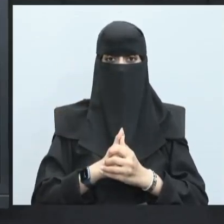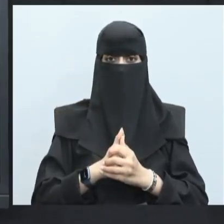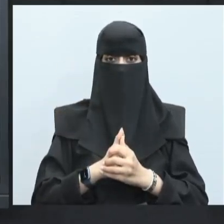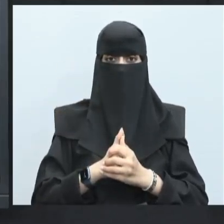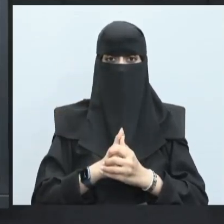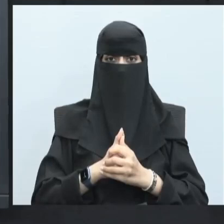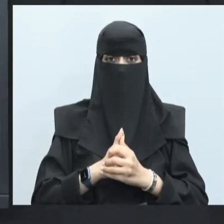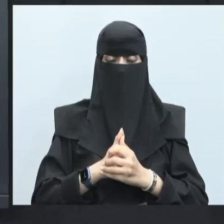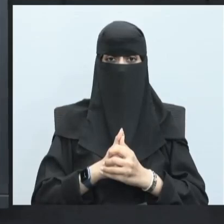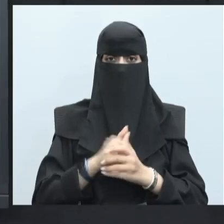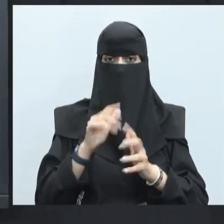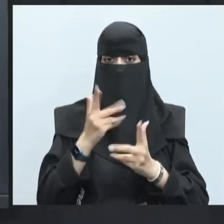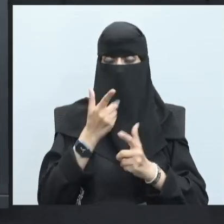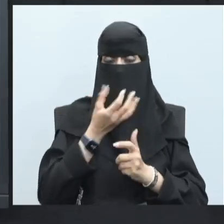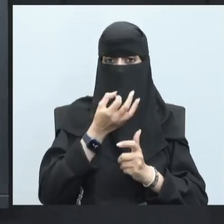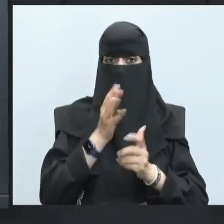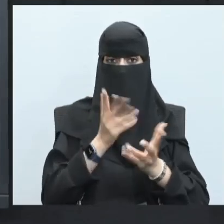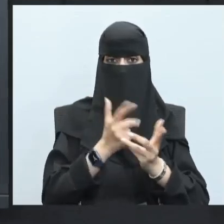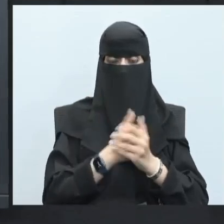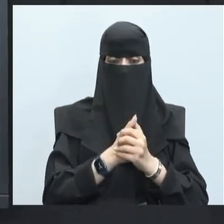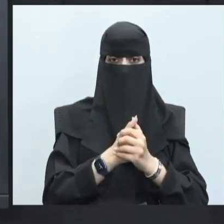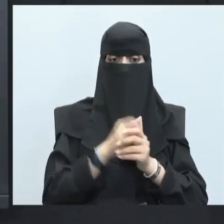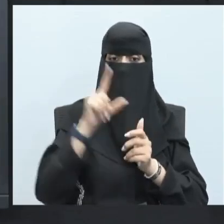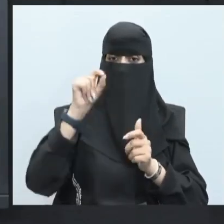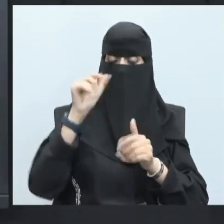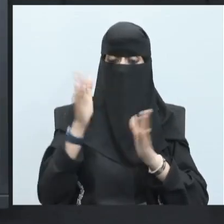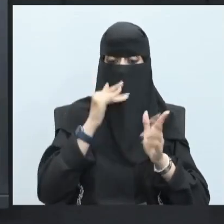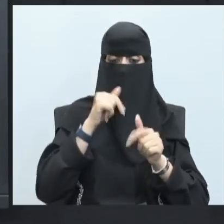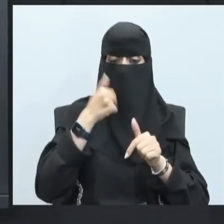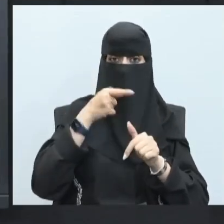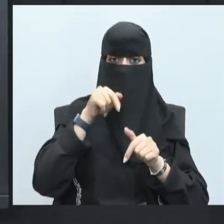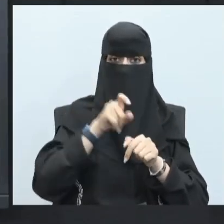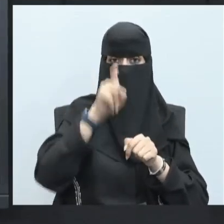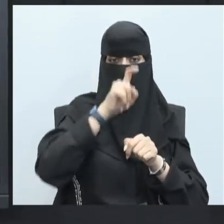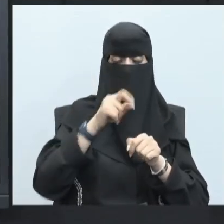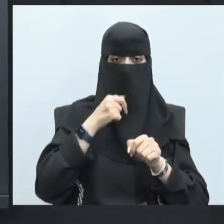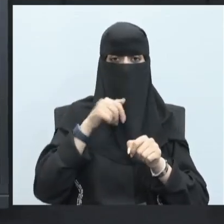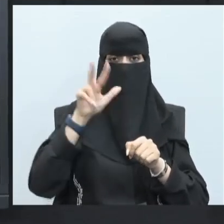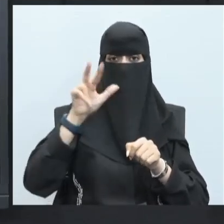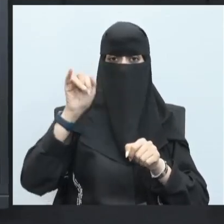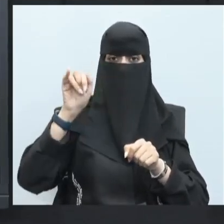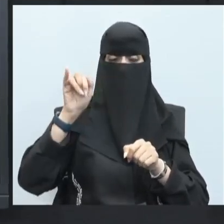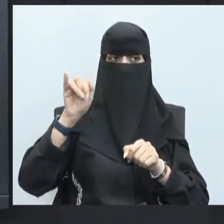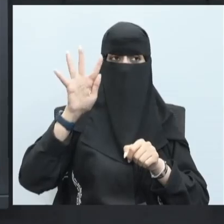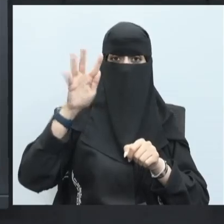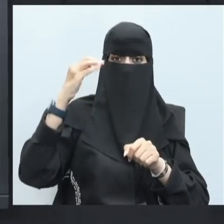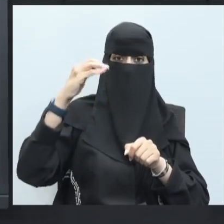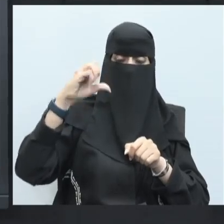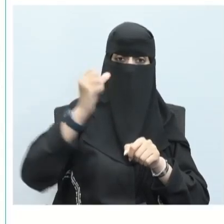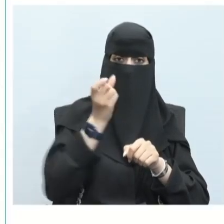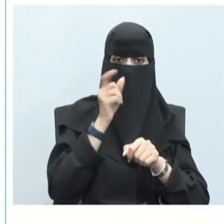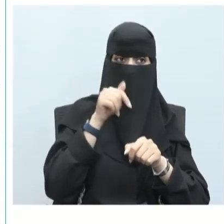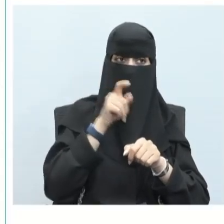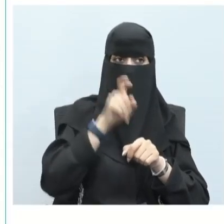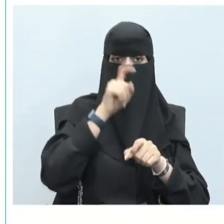قليلا ما رايكم احسنتم احسنتم نقول السؤال المشحون السؤال المشحون هذه مغالطه